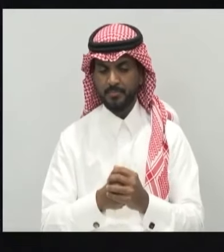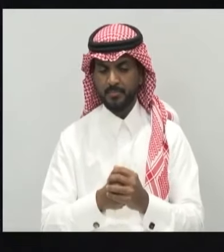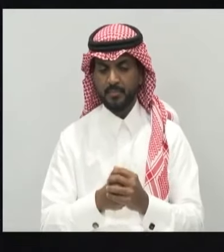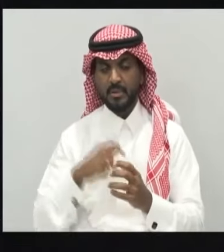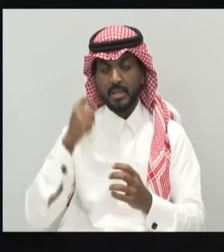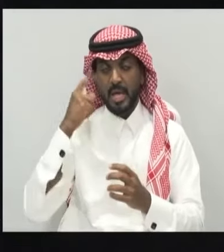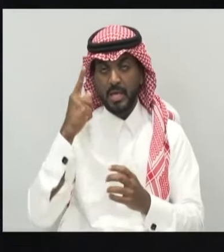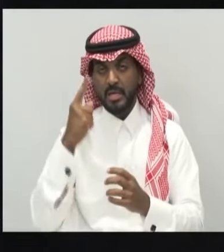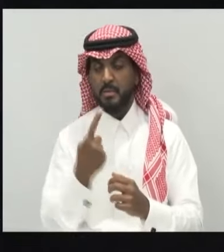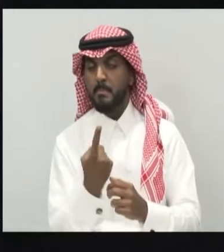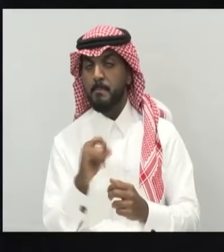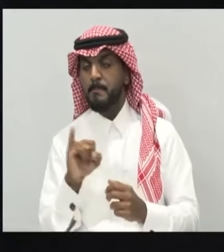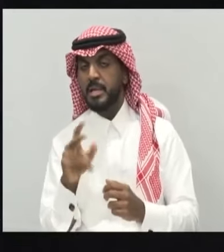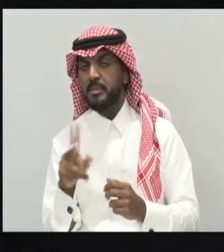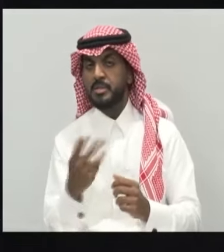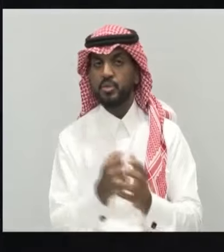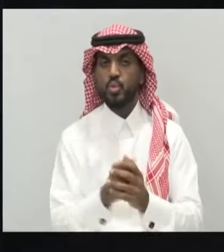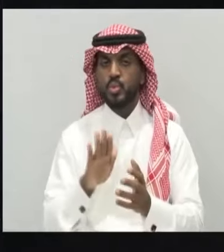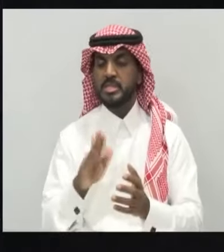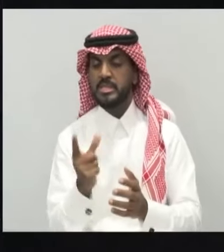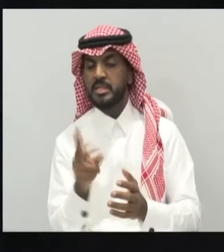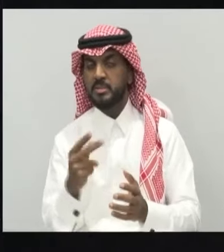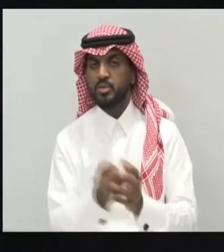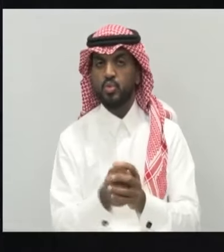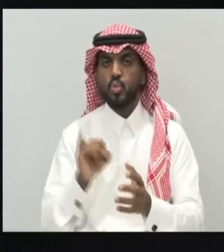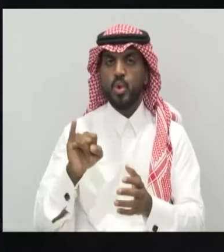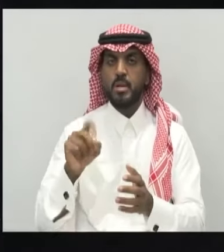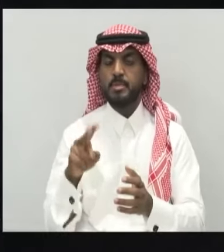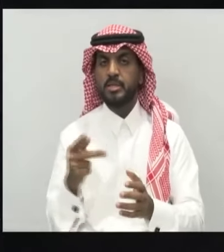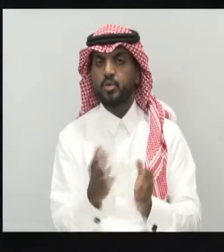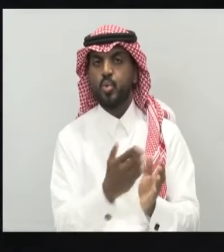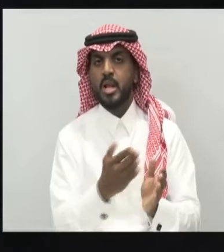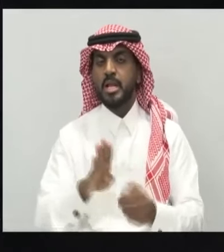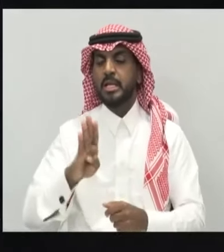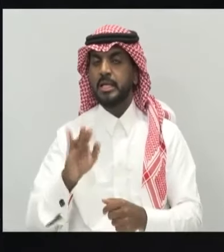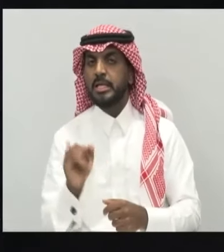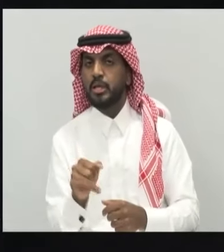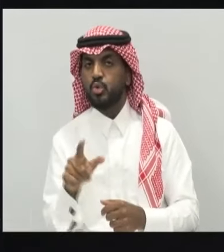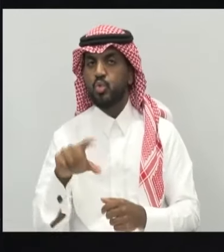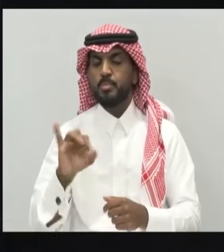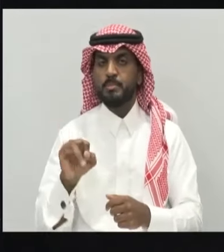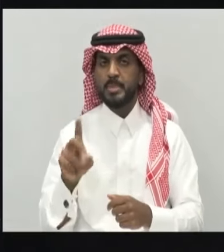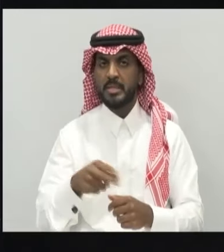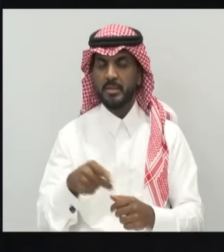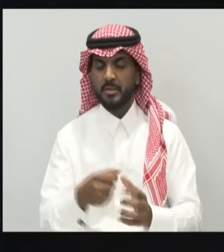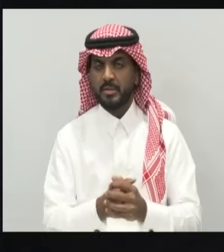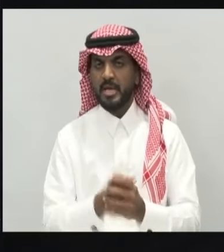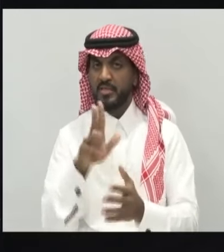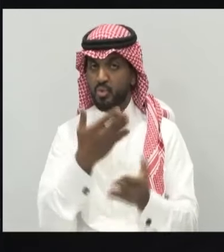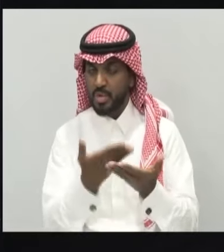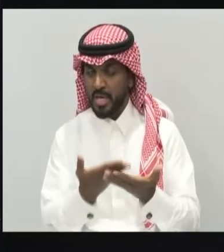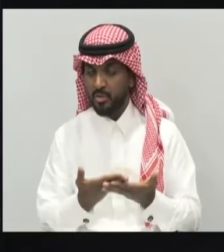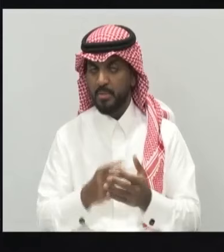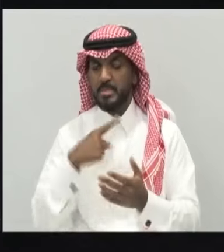اتخيل المليت والسنتيمتر والمتر وكذلك الكيلومتر واضح يا ابطال هذه راح تساعدنا